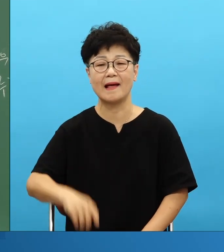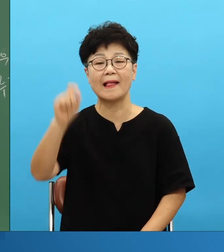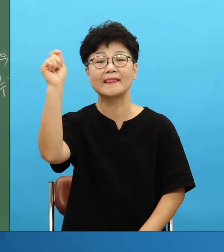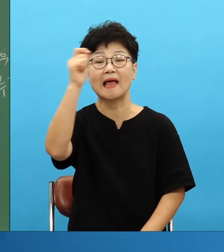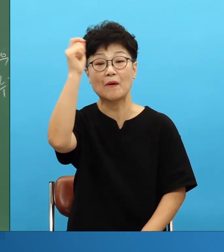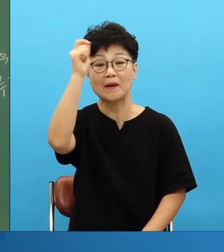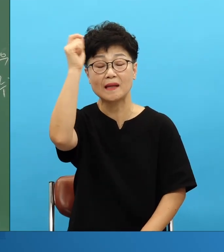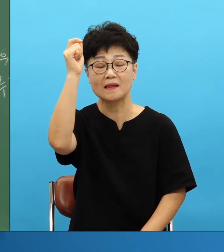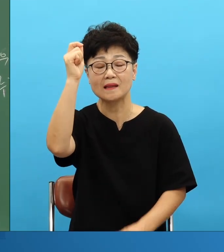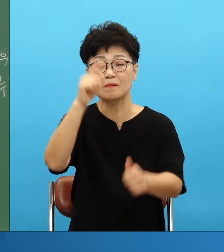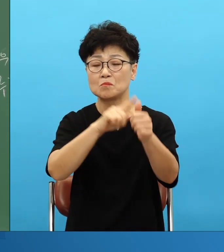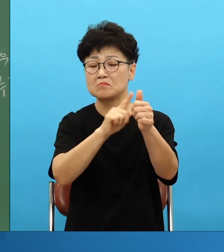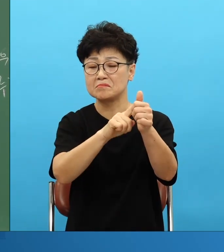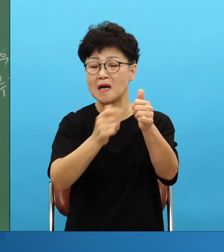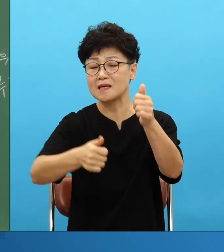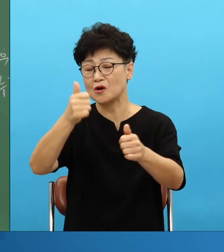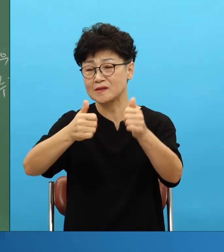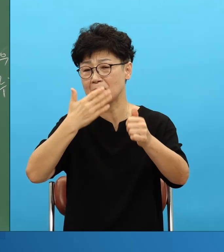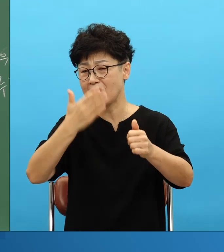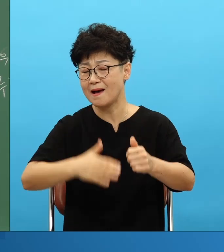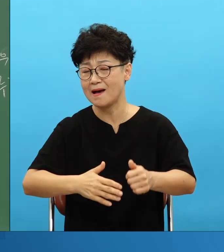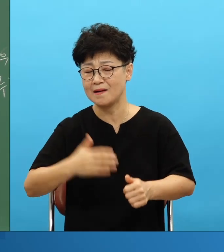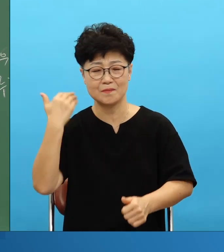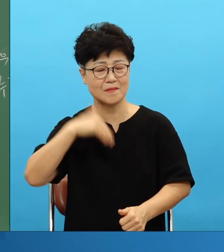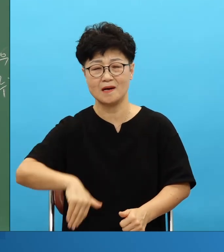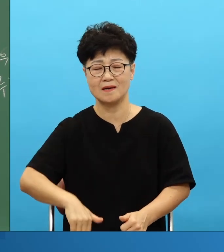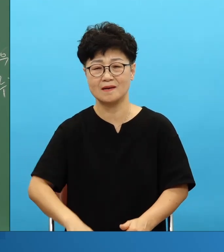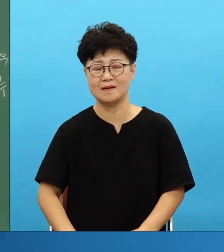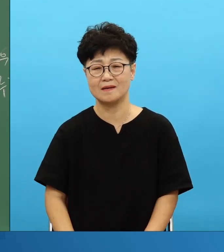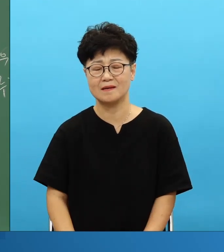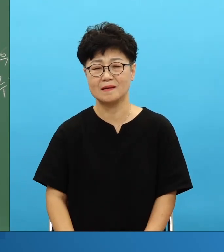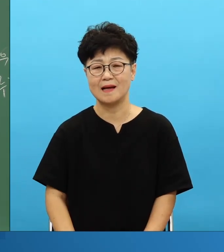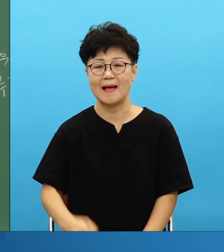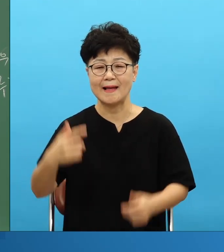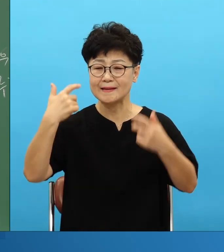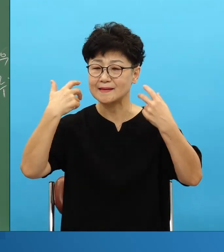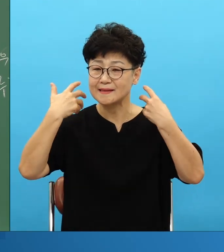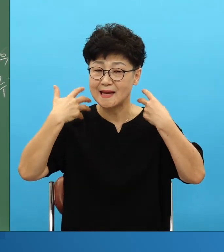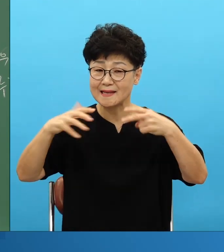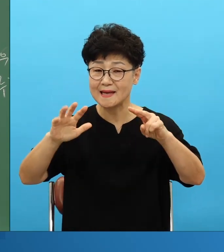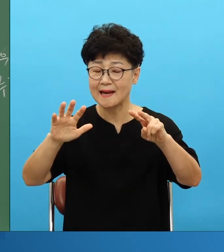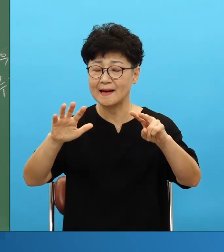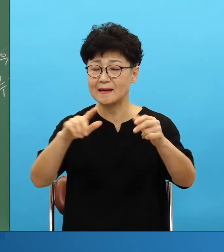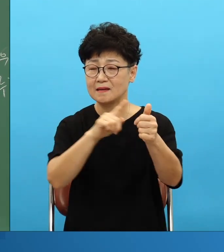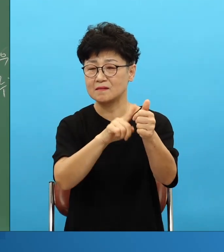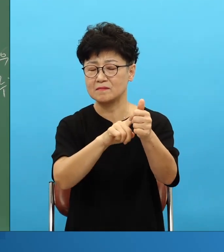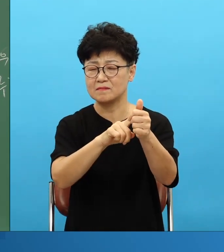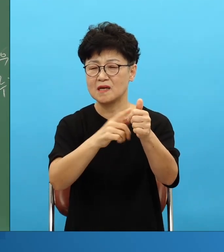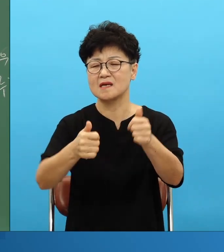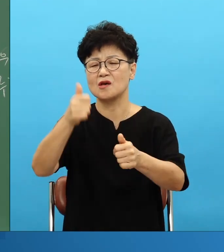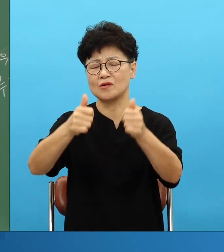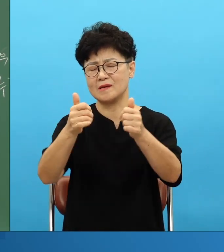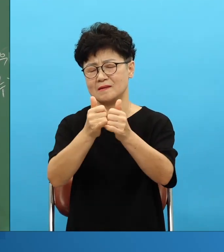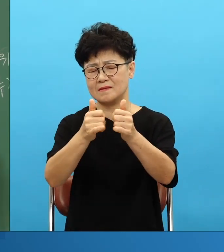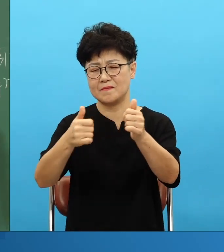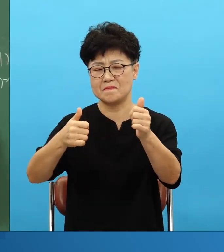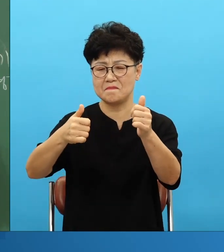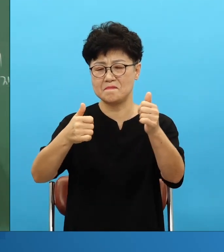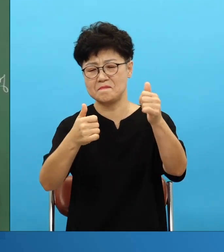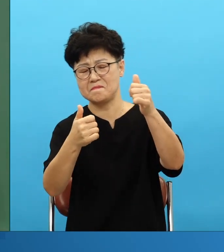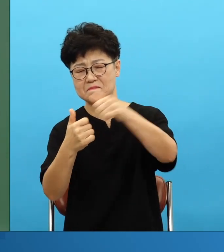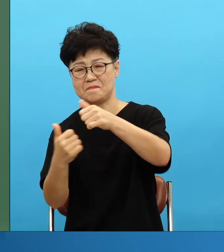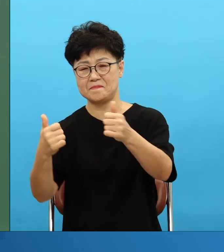Who could compete with David? 다니엘이 경쟁 대상자가 없어요. There was no one who can compete with Daniel.